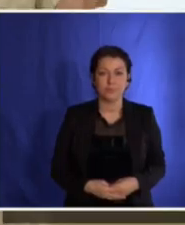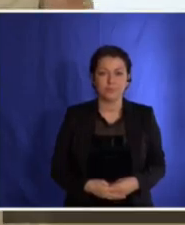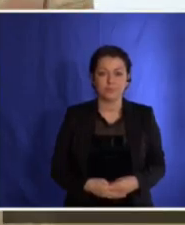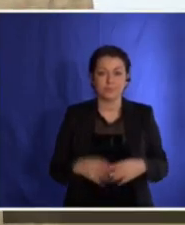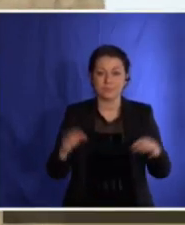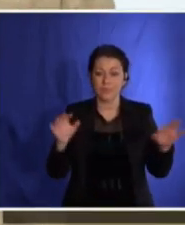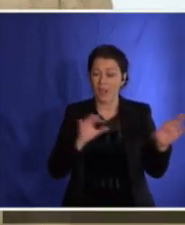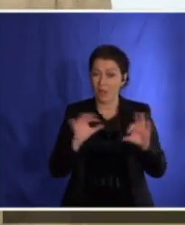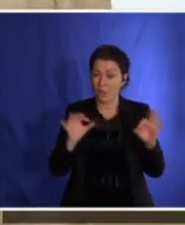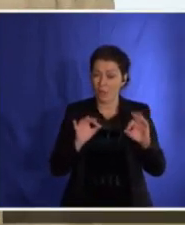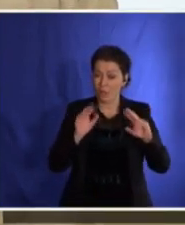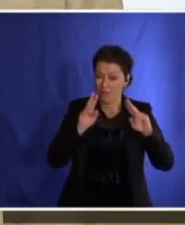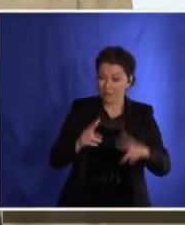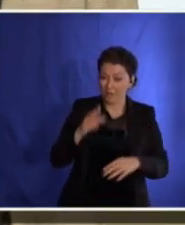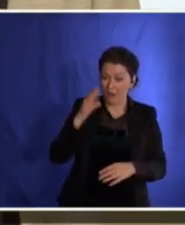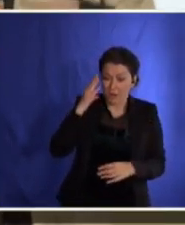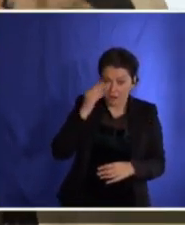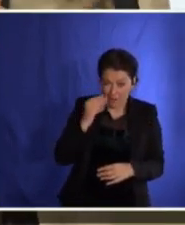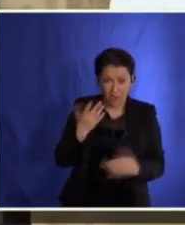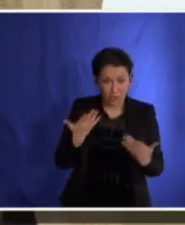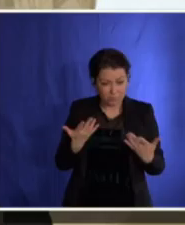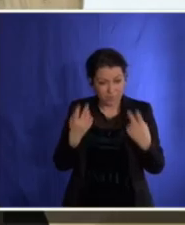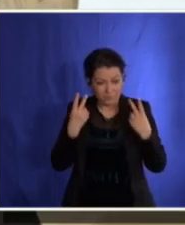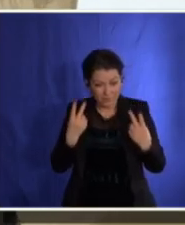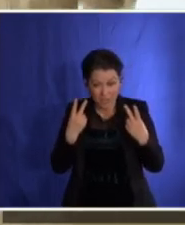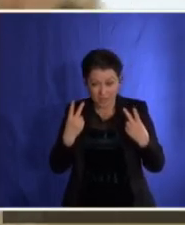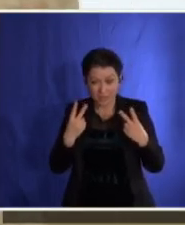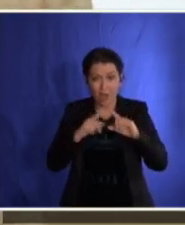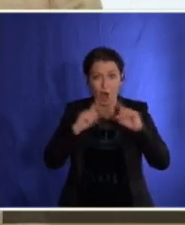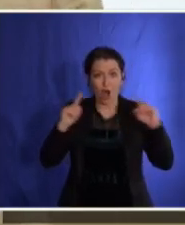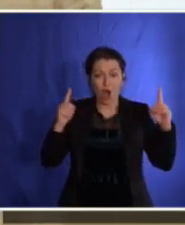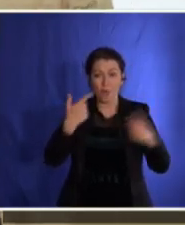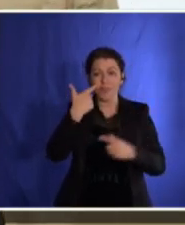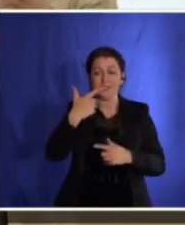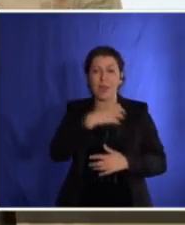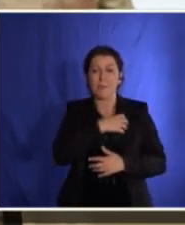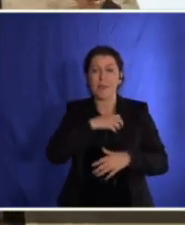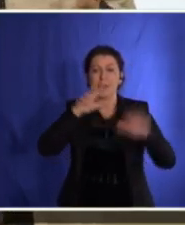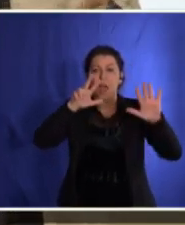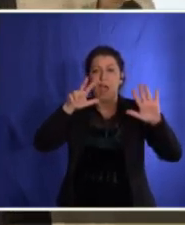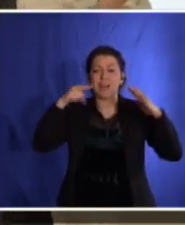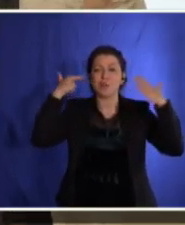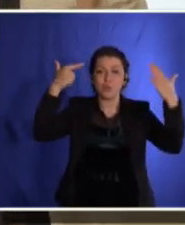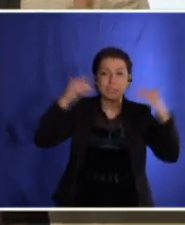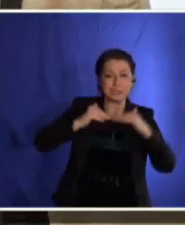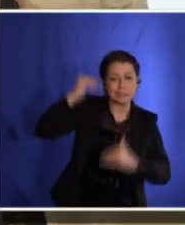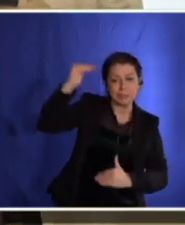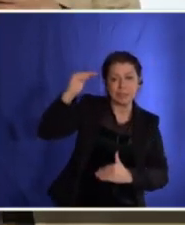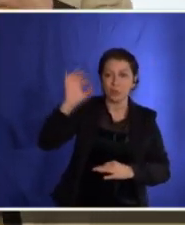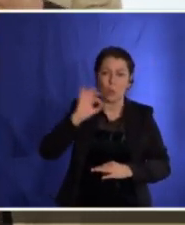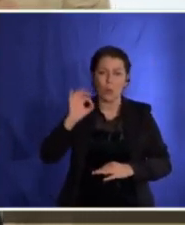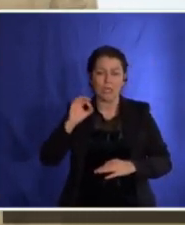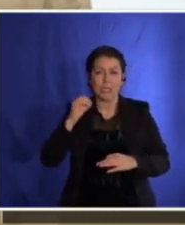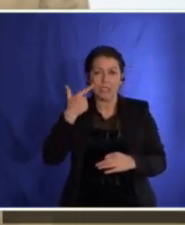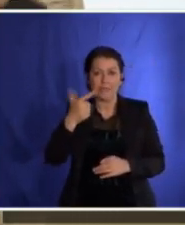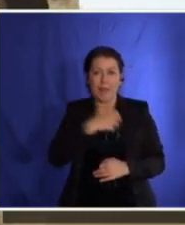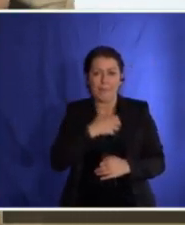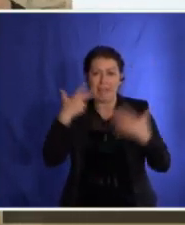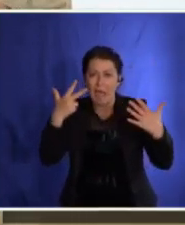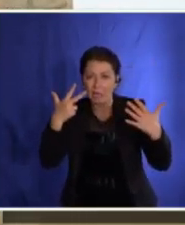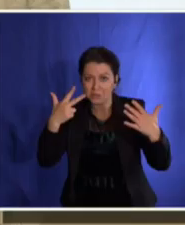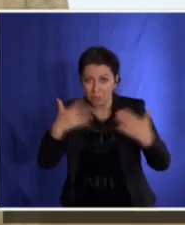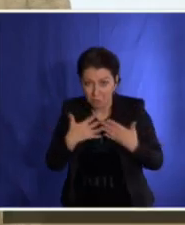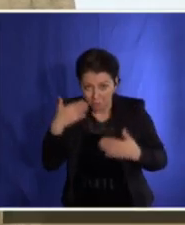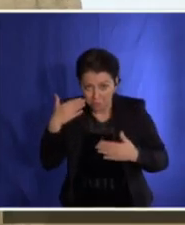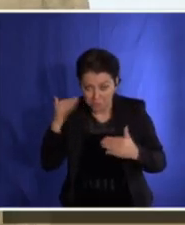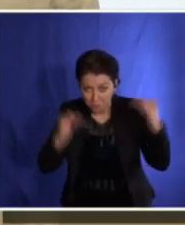Oder glaubt ihr wirklich, dass es eine Rolle spielt, wenn ein Raum 2,78 Meter statt 2,80 Meter ist? Ich glaube, nein.